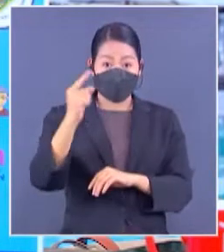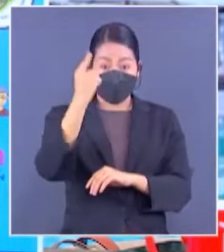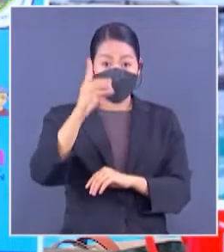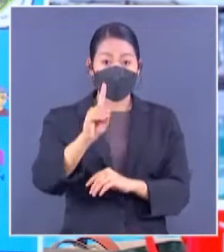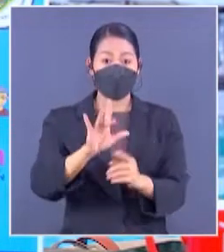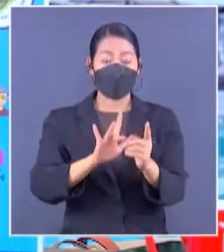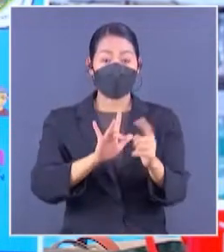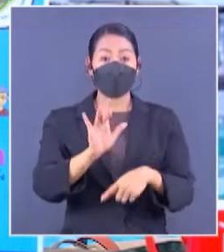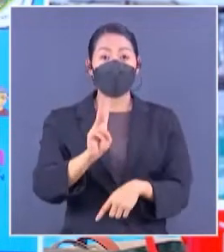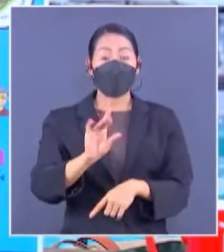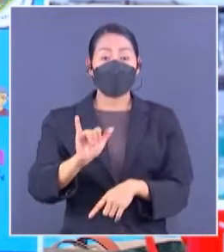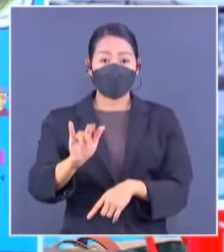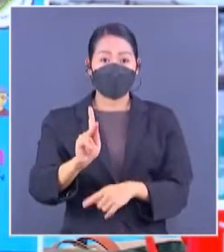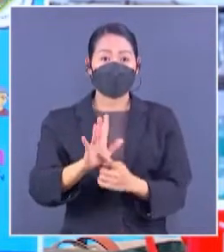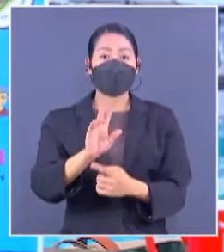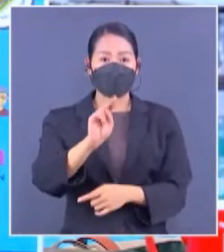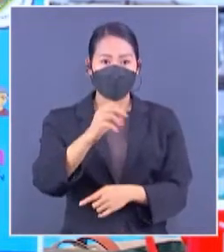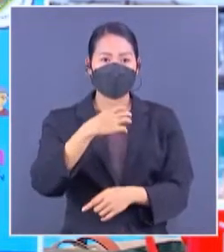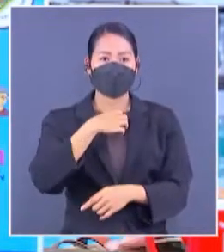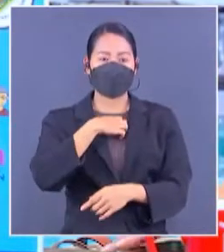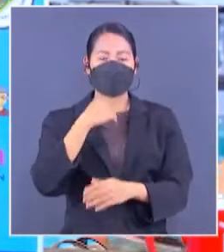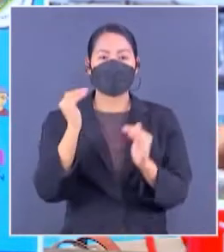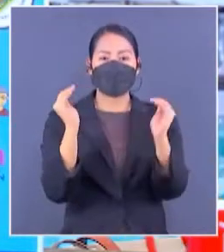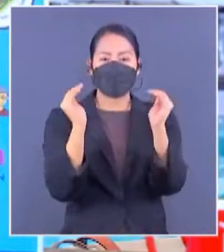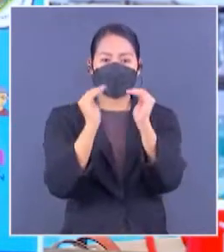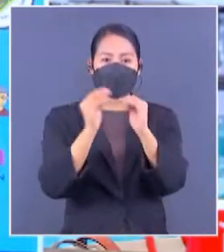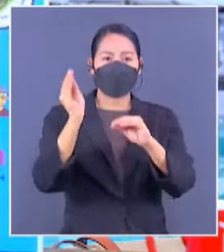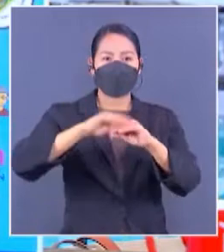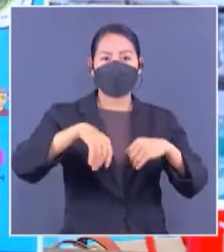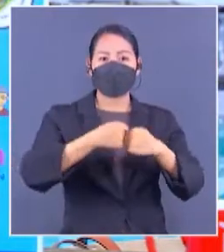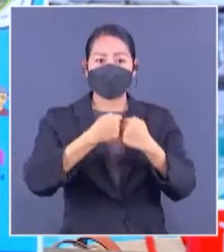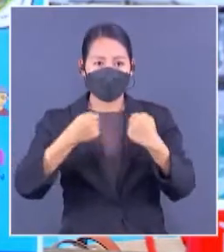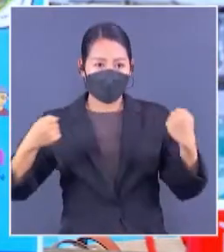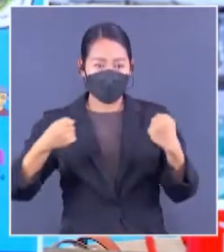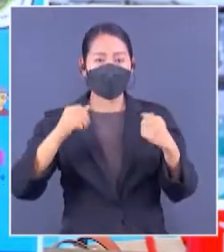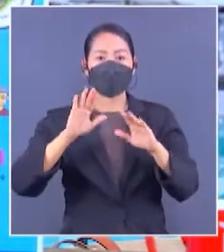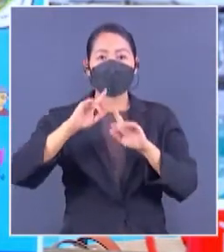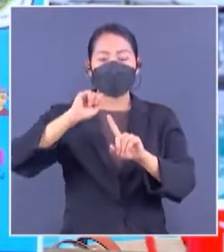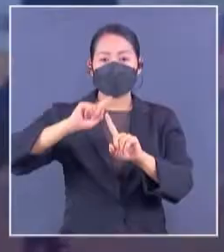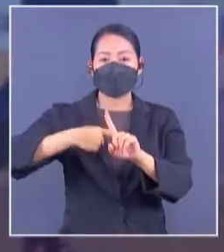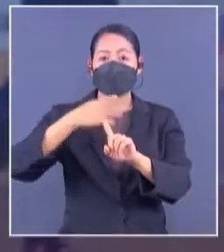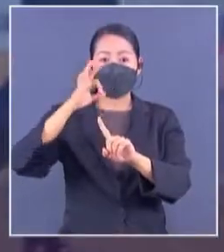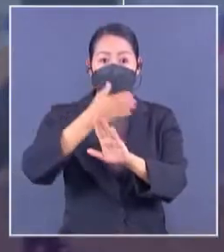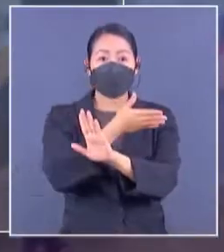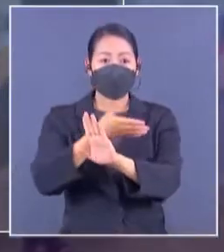ก1,500,000สิทธิ์ครับแล้วก็ใช้กันยาวๆไปเลยจนถึงสิ้นเดือนกันยายนนี้เลยครับ